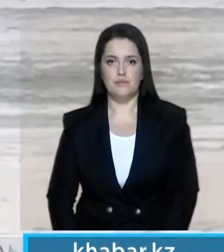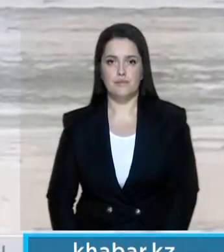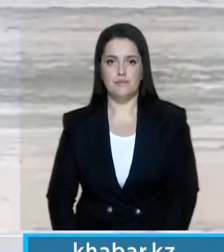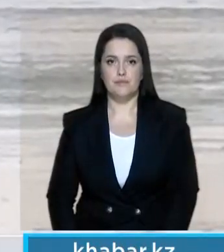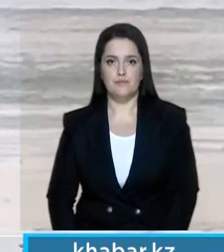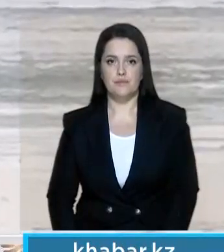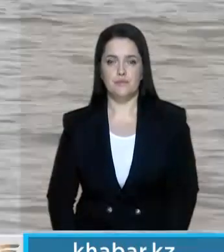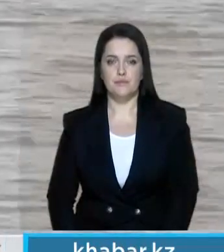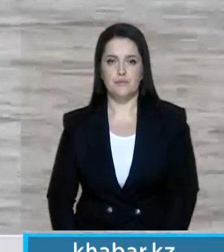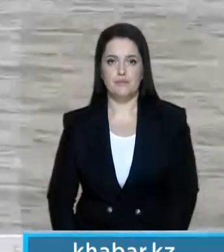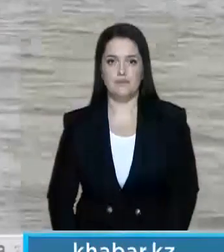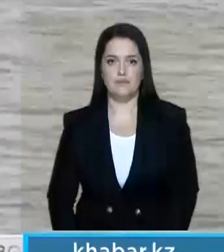мангостан